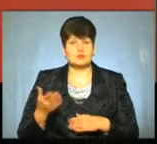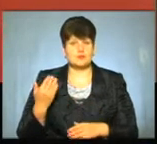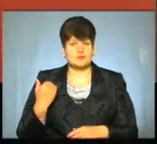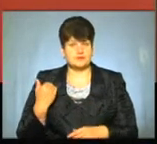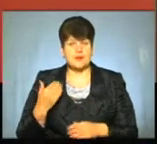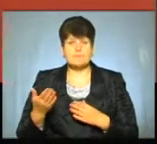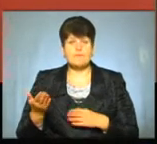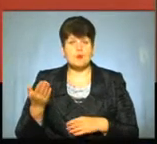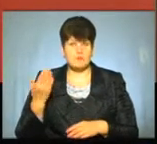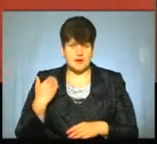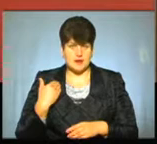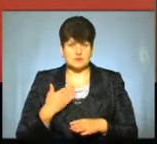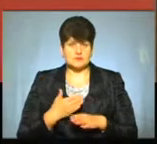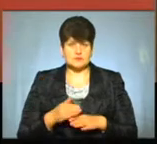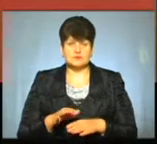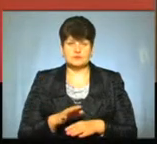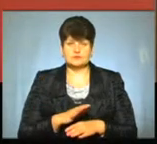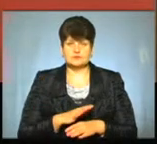попередній етап? Попереднім етапом